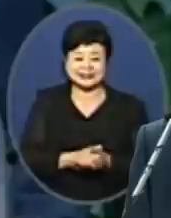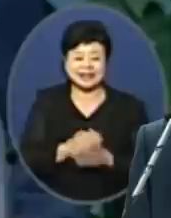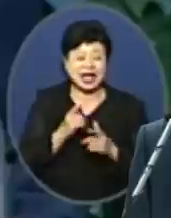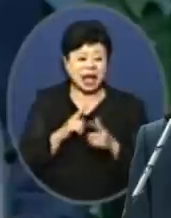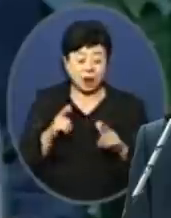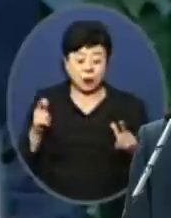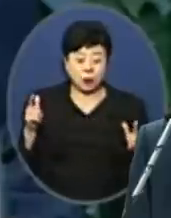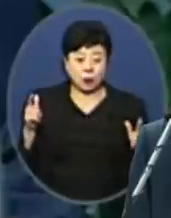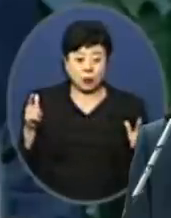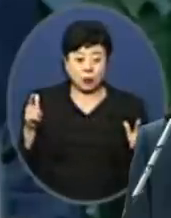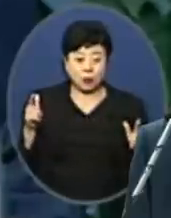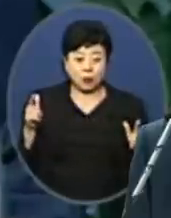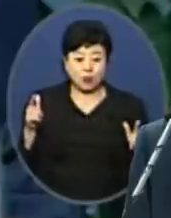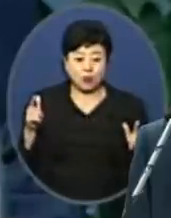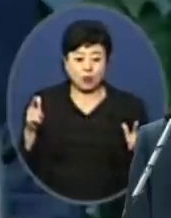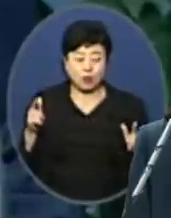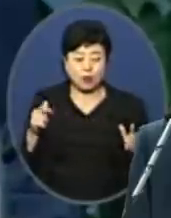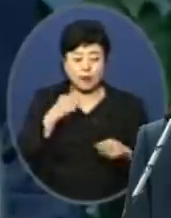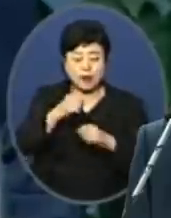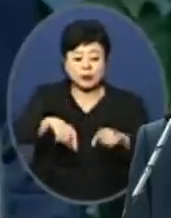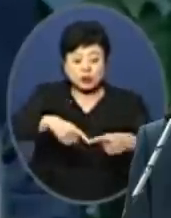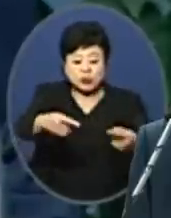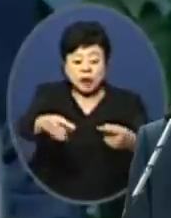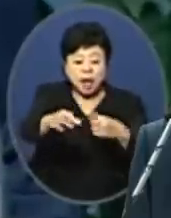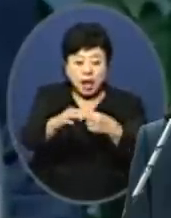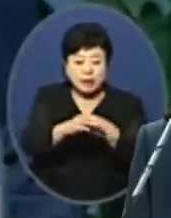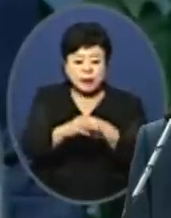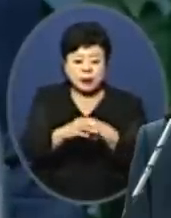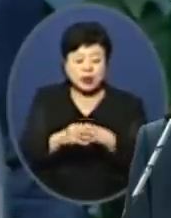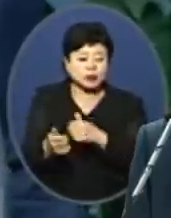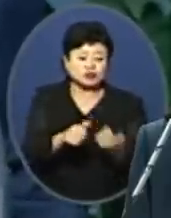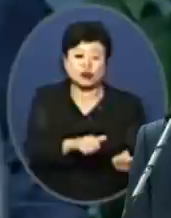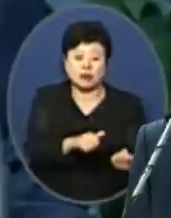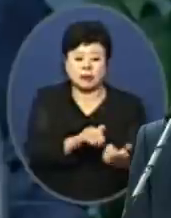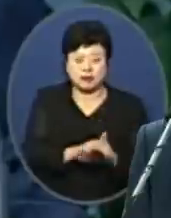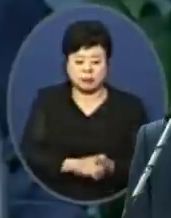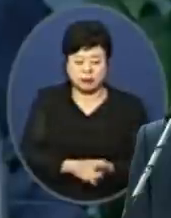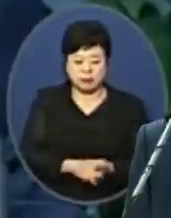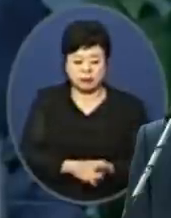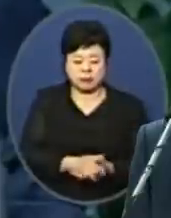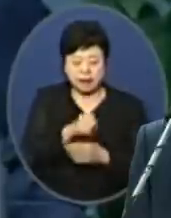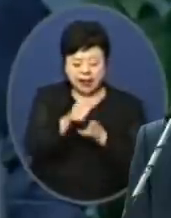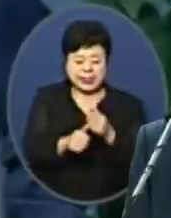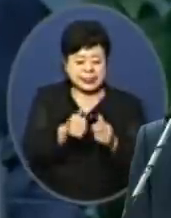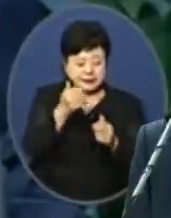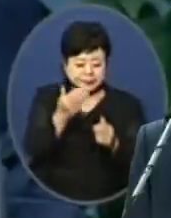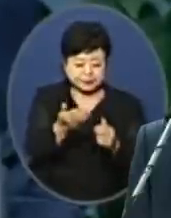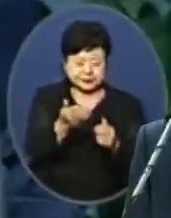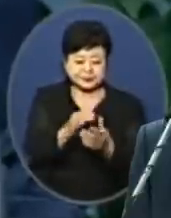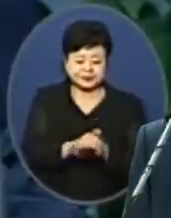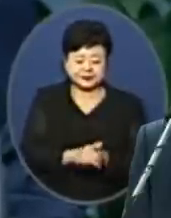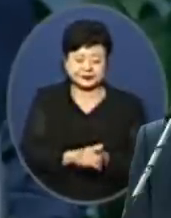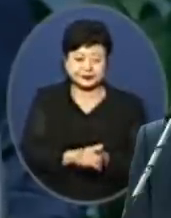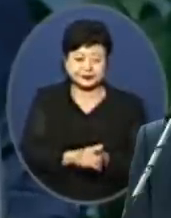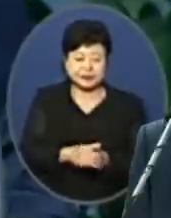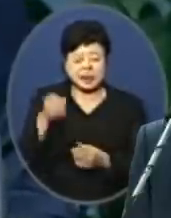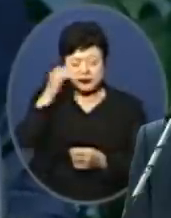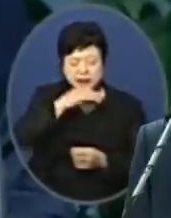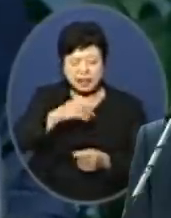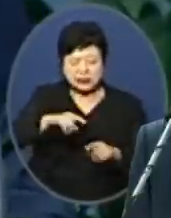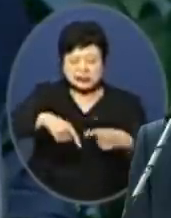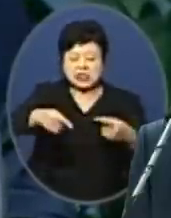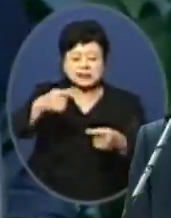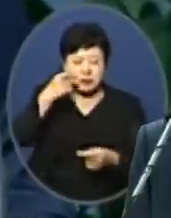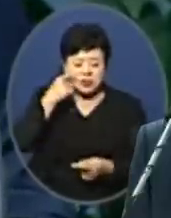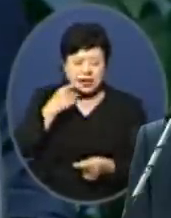않고 무상 출입을 하려고 하다는 백발백중 죽습니다. 하나님이 그냥 못 들어가는